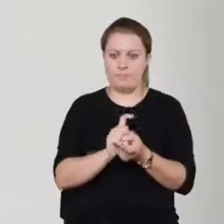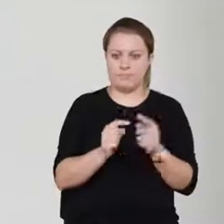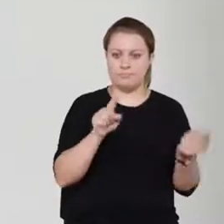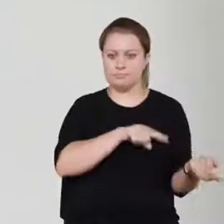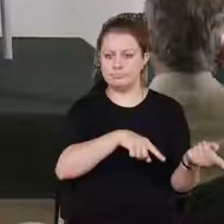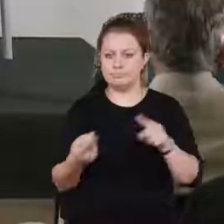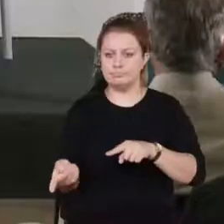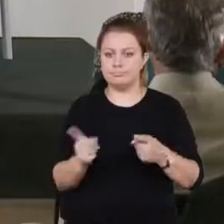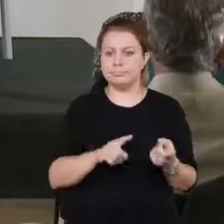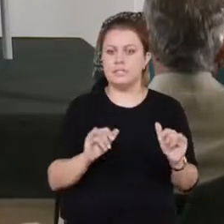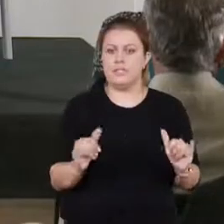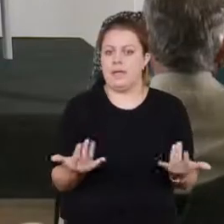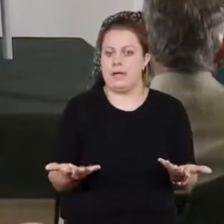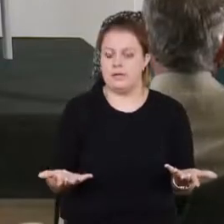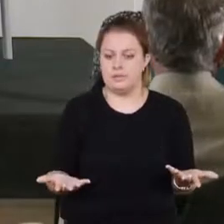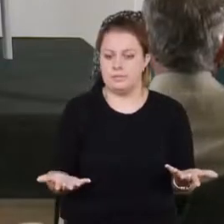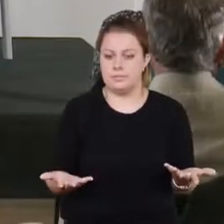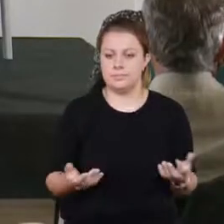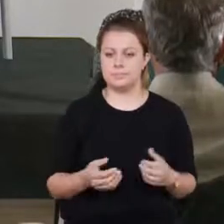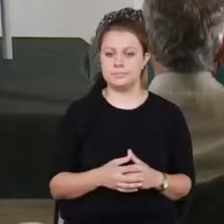albo-albo?